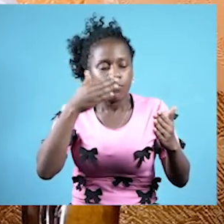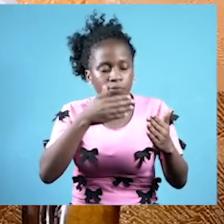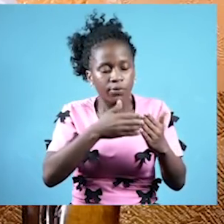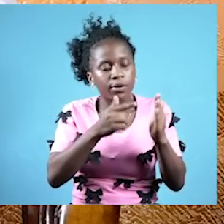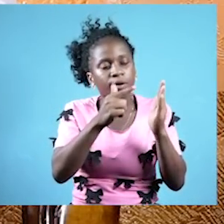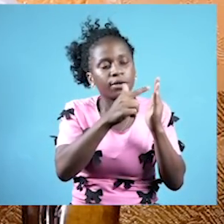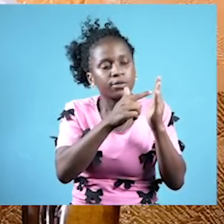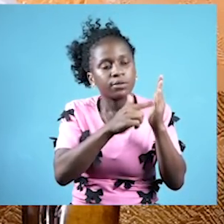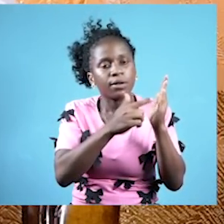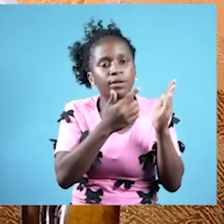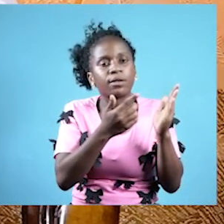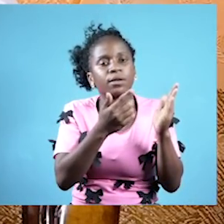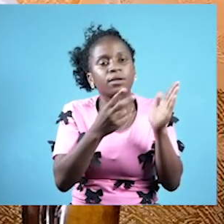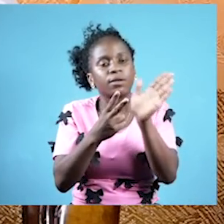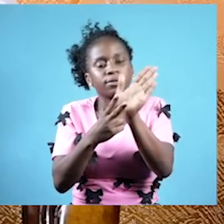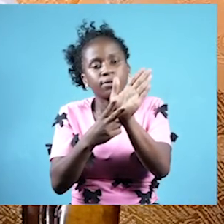2017